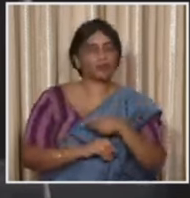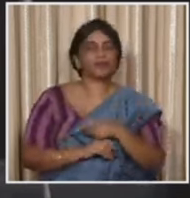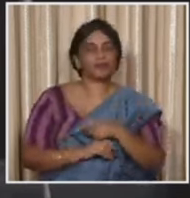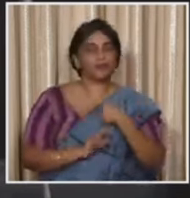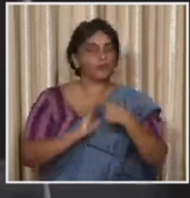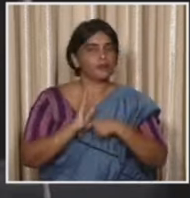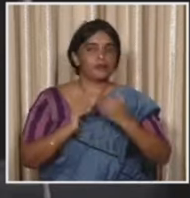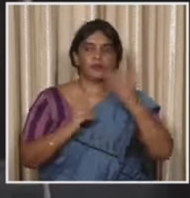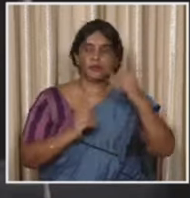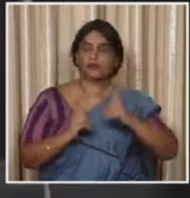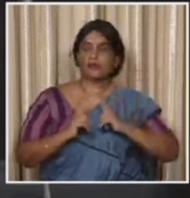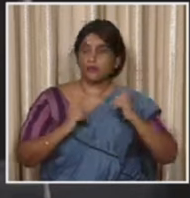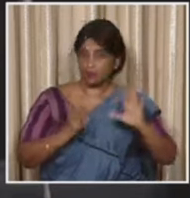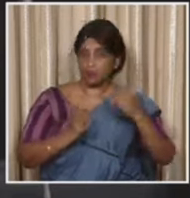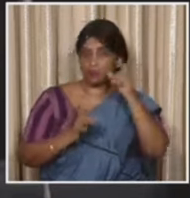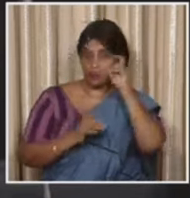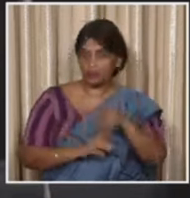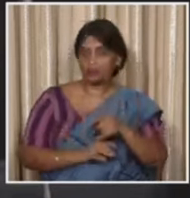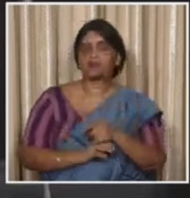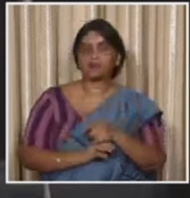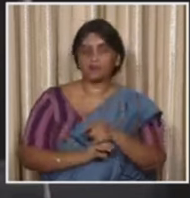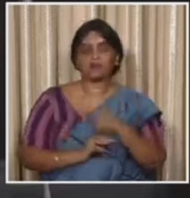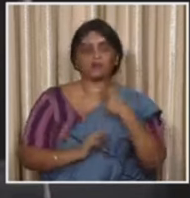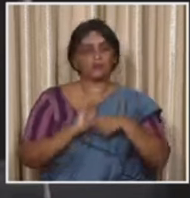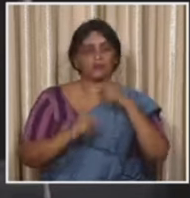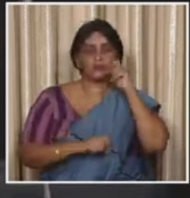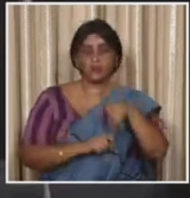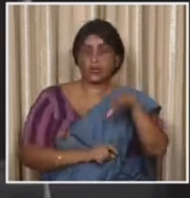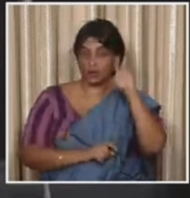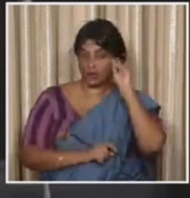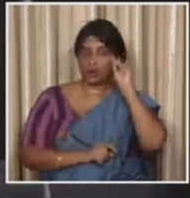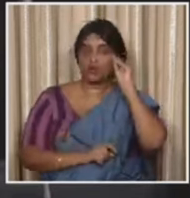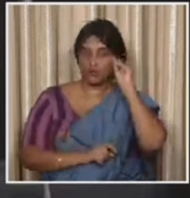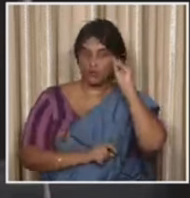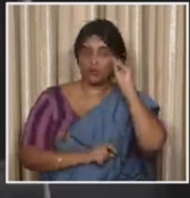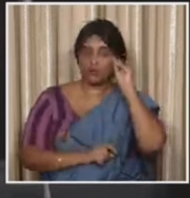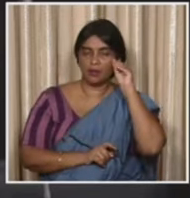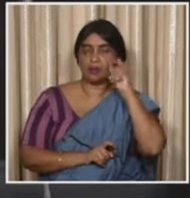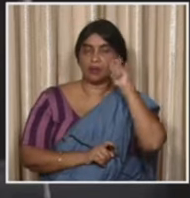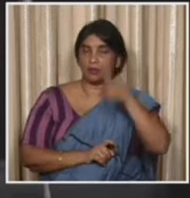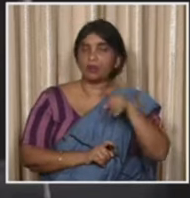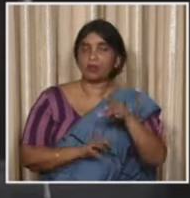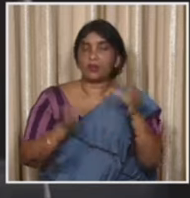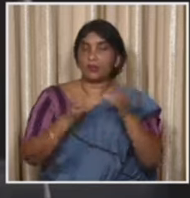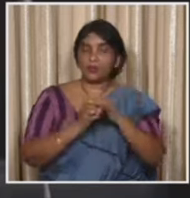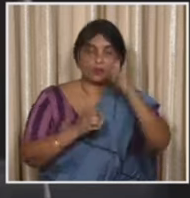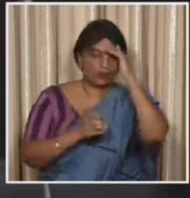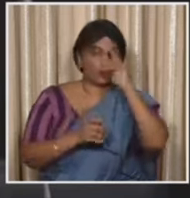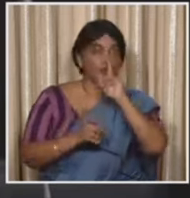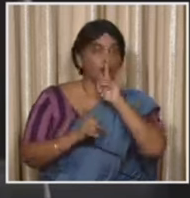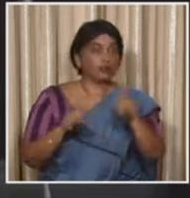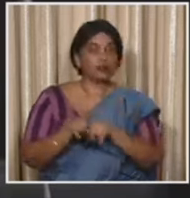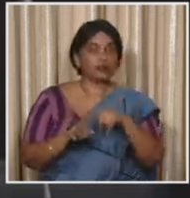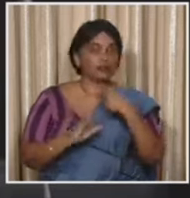රටේ අනාගත නායකයෙක් වෙන්නත් බලාගෙන ඉන්නවා. මේ රටේ ජනතාව මේවා තීරුම් ගන්න ඕනේ. ජනතාව මේ පක්ෂ නායකයෝ කියන පළියට මිනිස්සු මේ